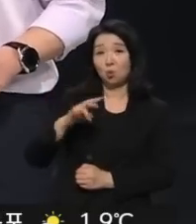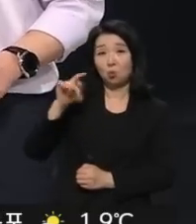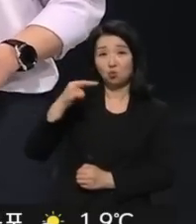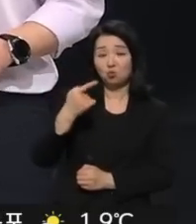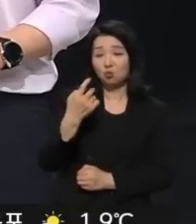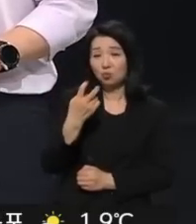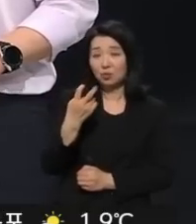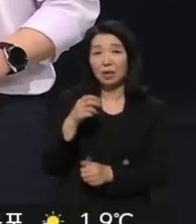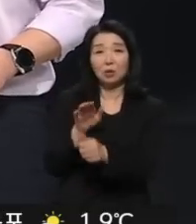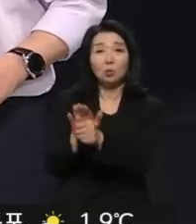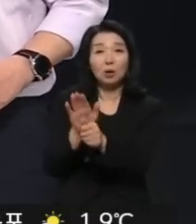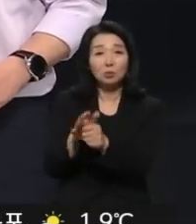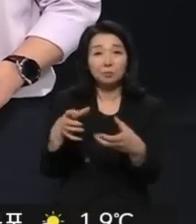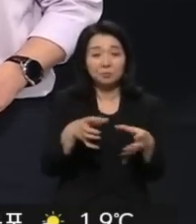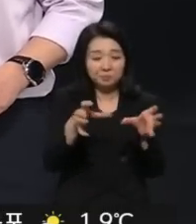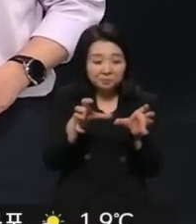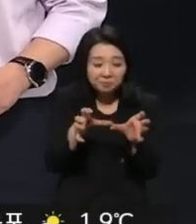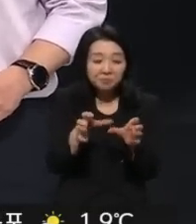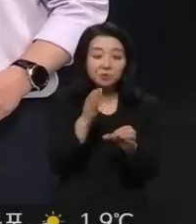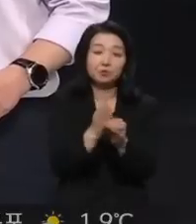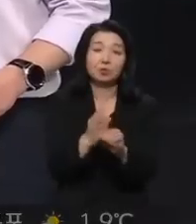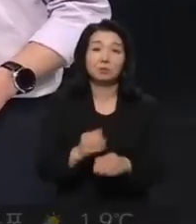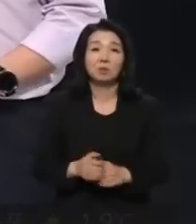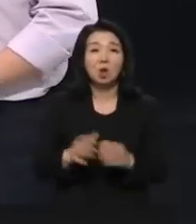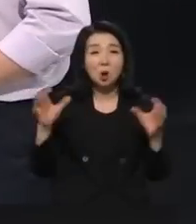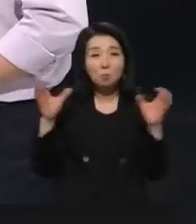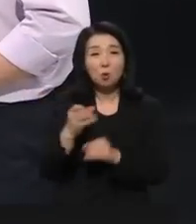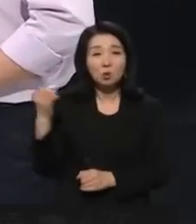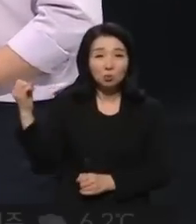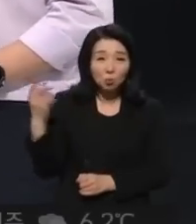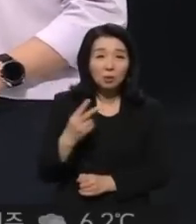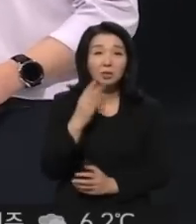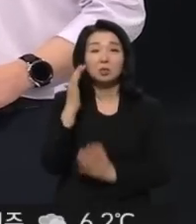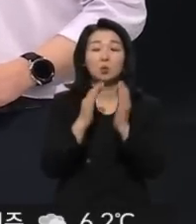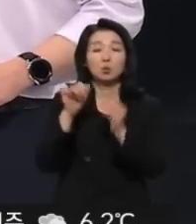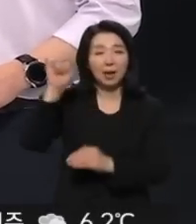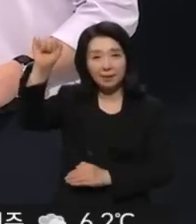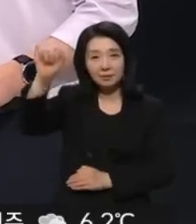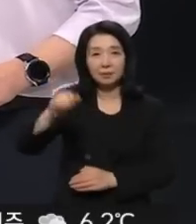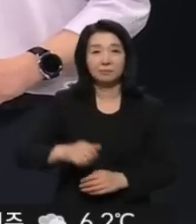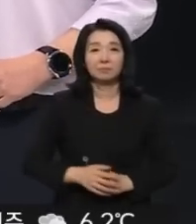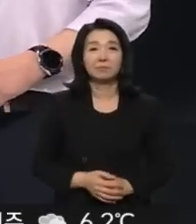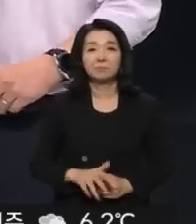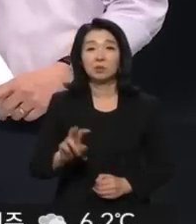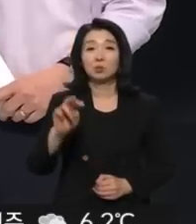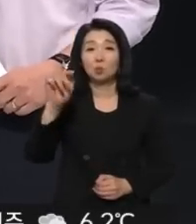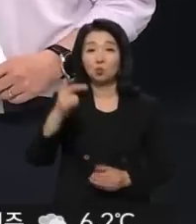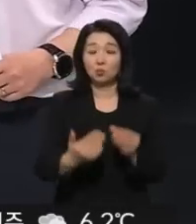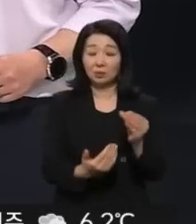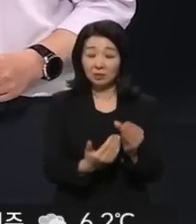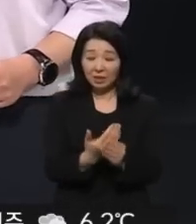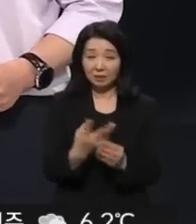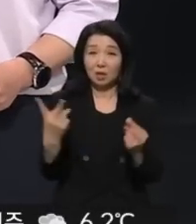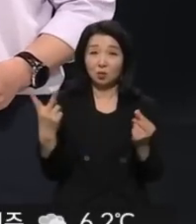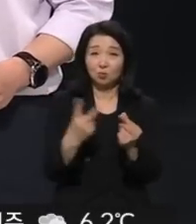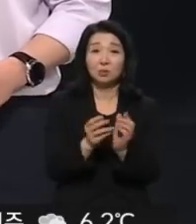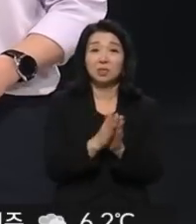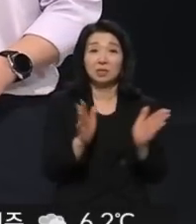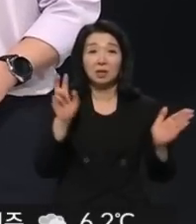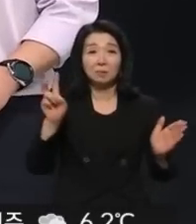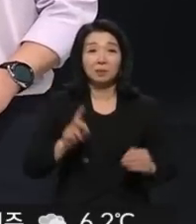시위를 이끌었던 단체들이 주축입니다. 모이자 또다시 서초 항쟁이다. 조국 사태 시즌2의